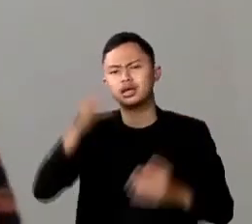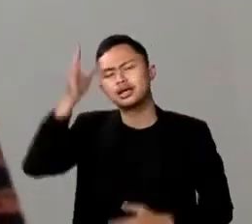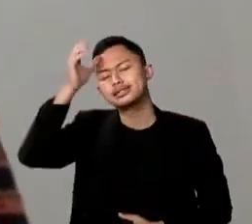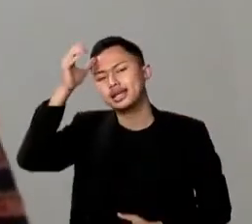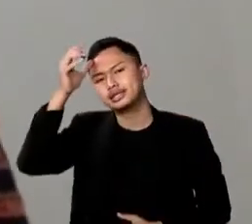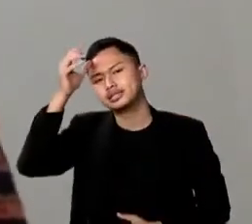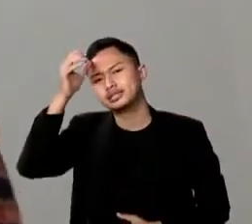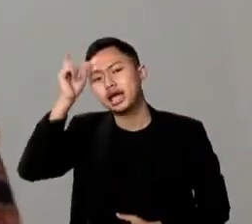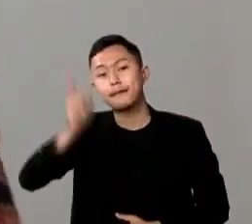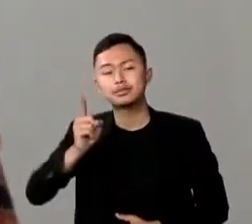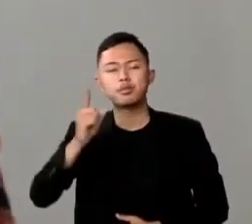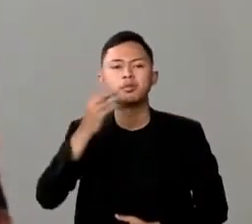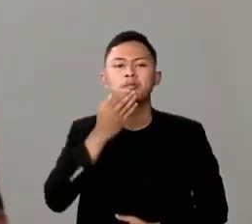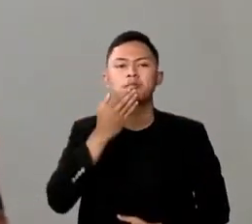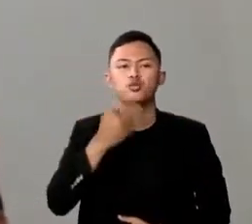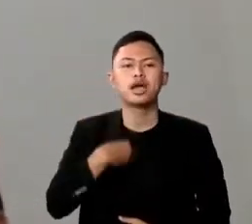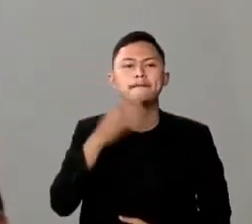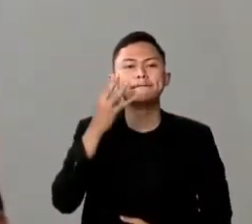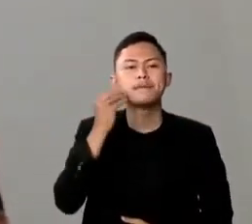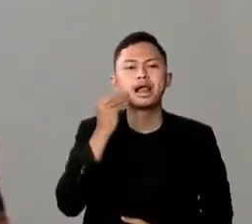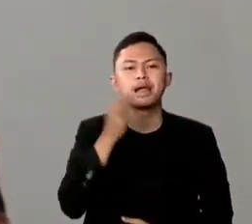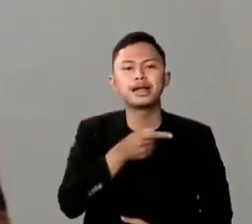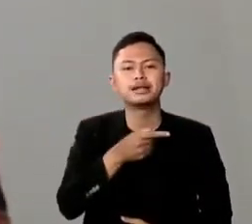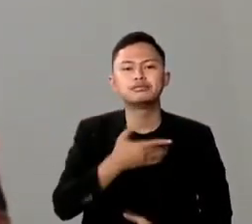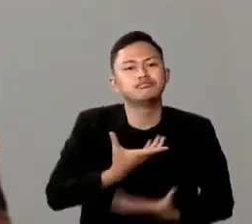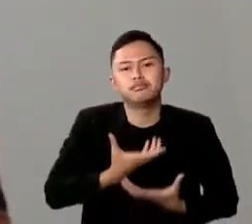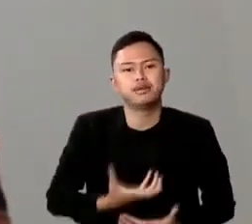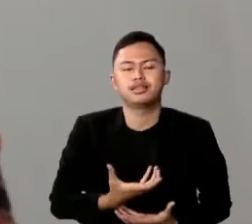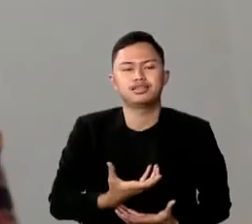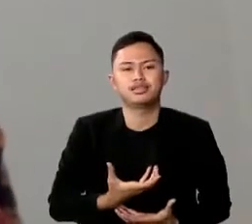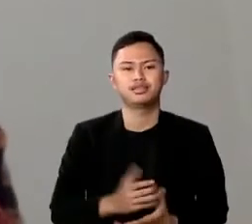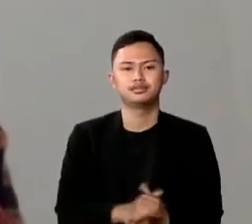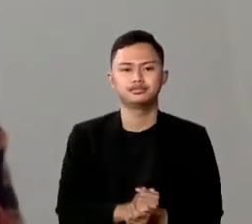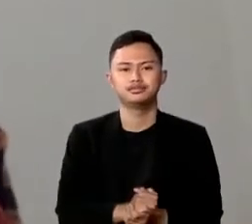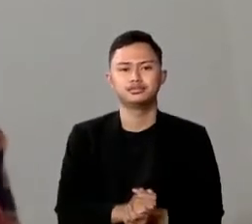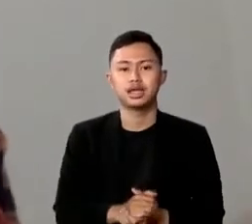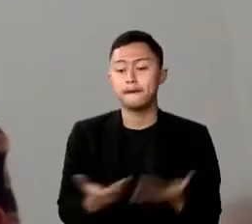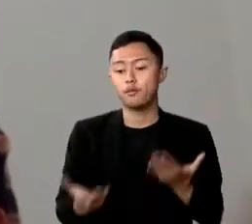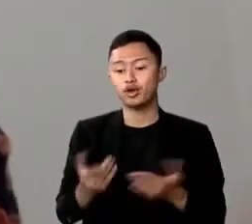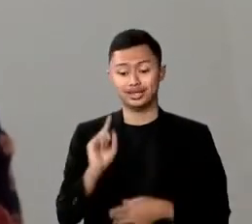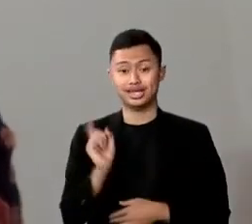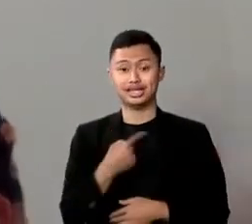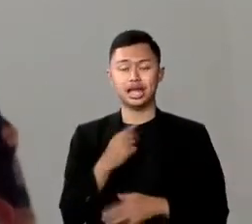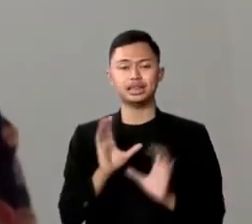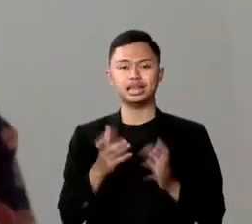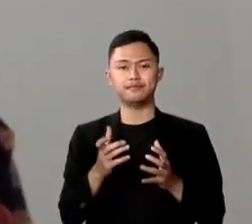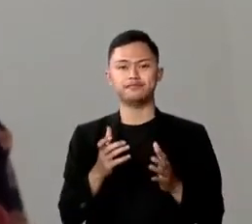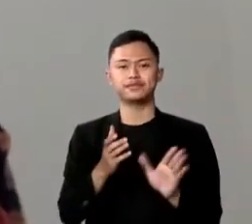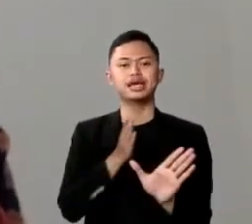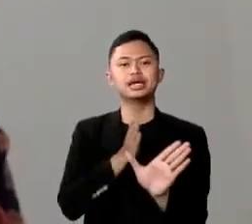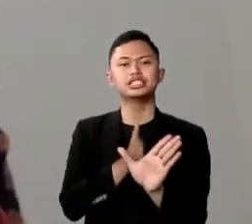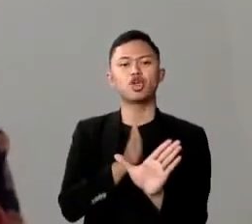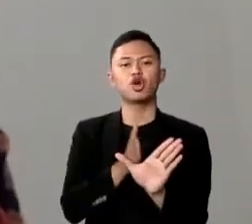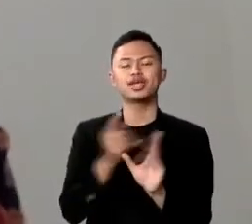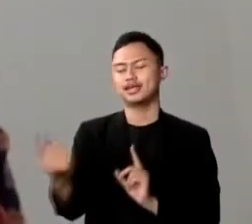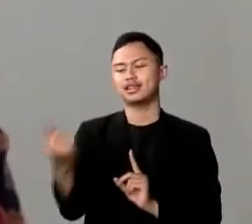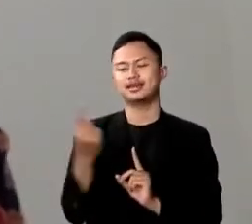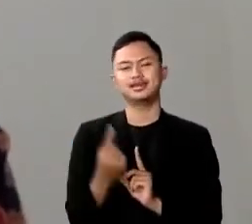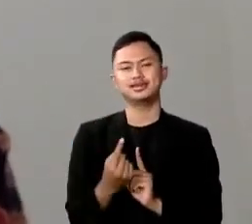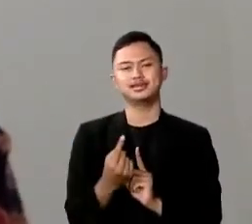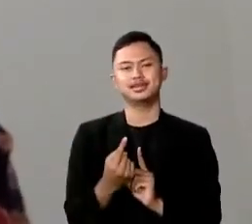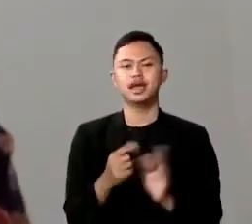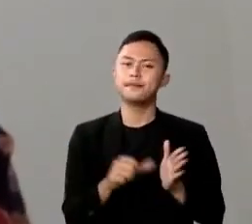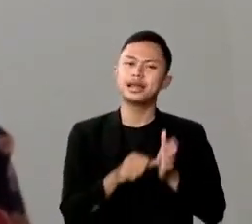ke psychiatry anak yang ikut mendampingi sehingga dan orangtua juga diberi kesempatan video call dengan anaknya